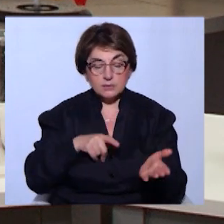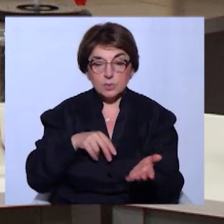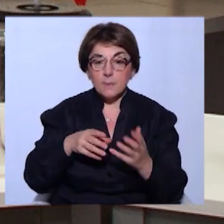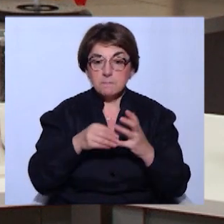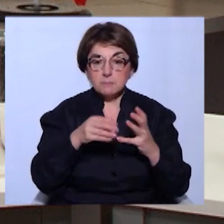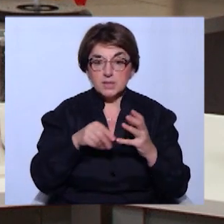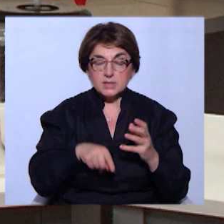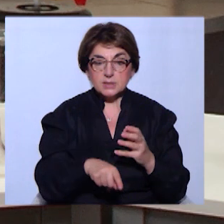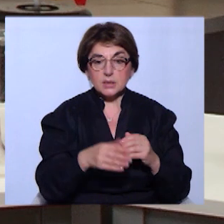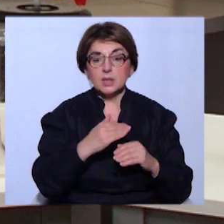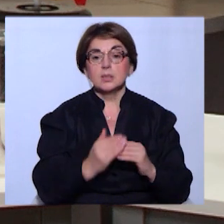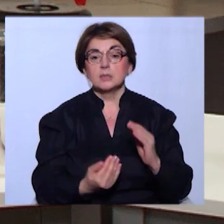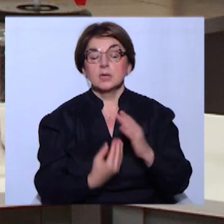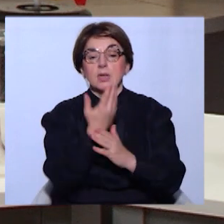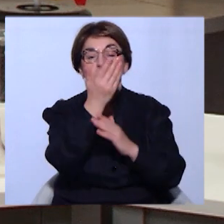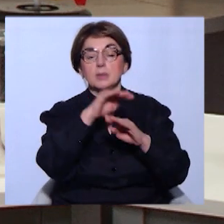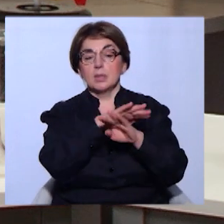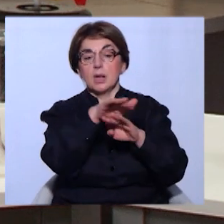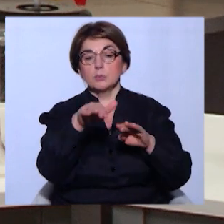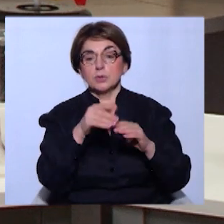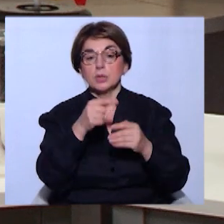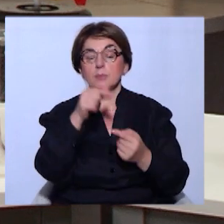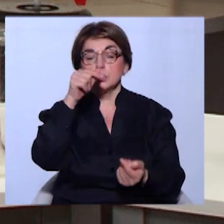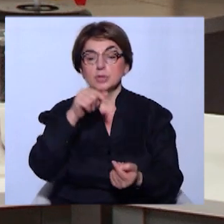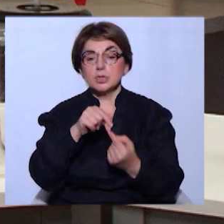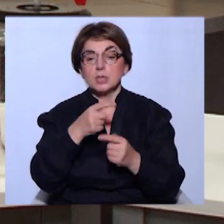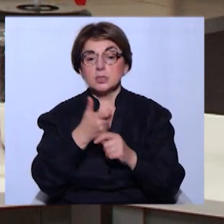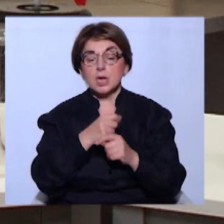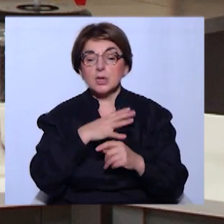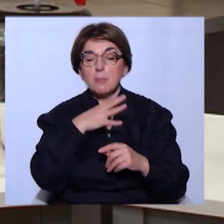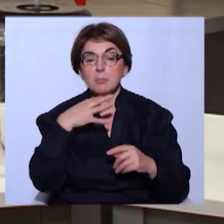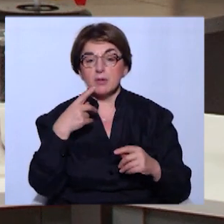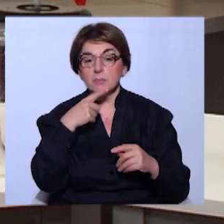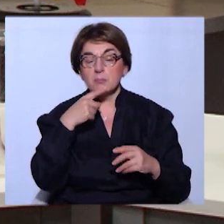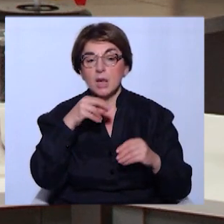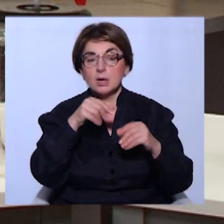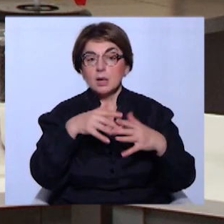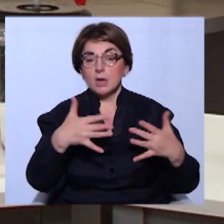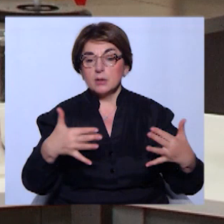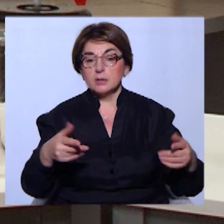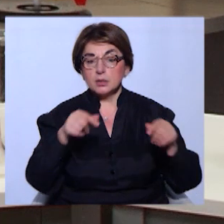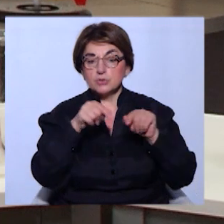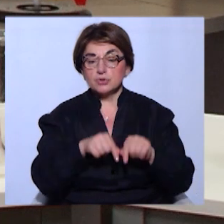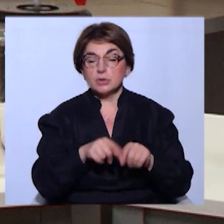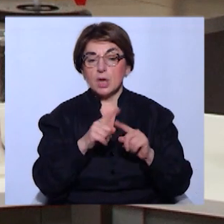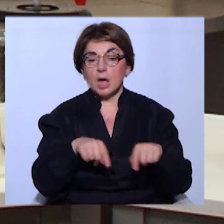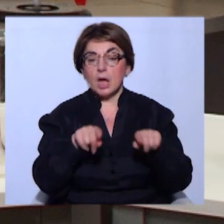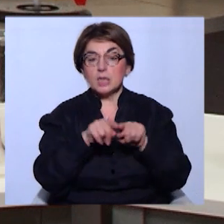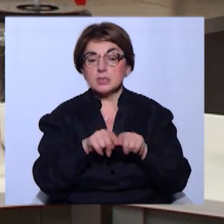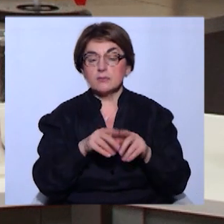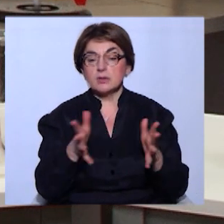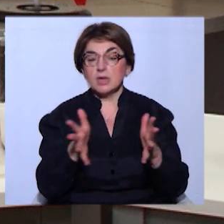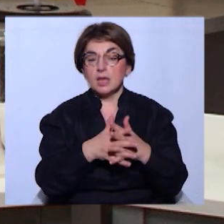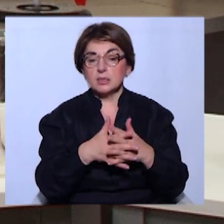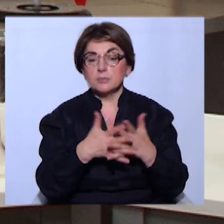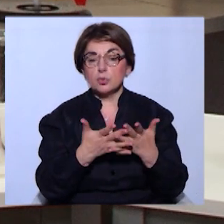ამოსვლამდე. შესაბამისად, იმდენად გაჯერებულია ეს წყალი სხვადასხვა მინერალებით და ასევე სულფიდური ნაერთებით, რომ მას სამკურნალო